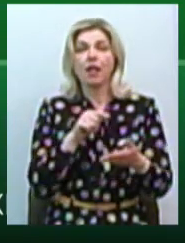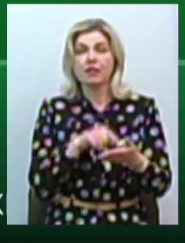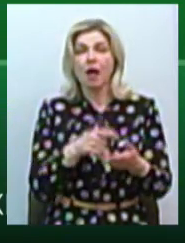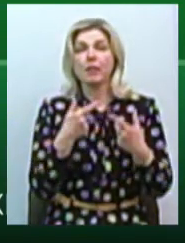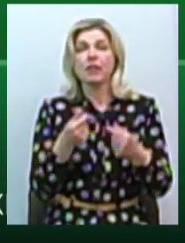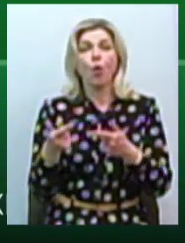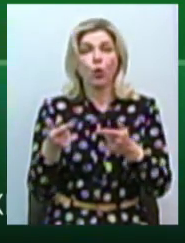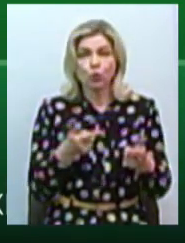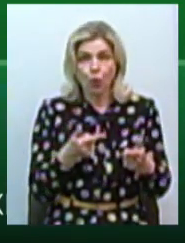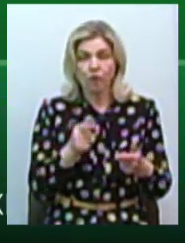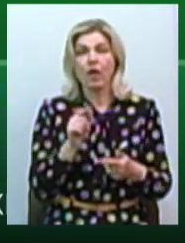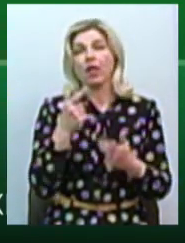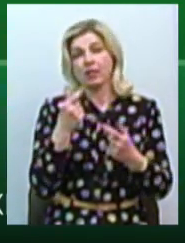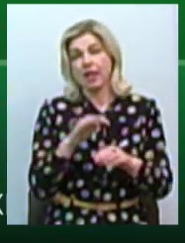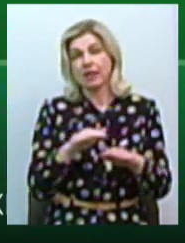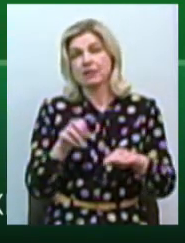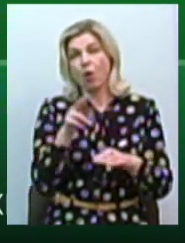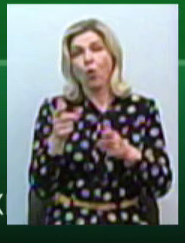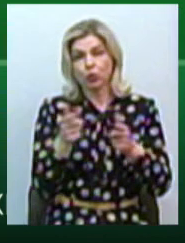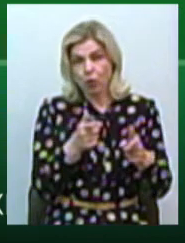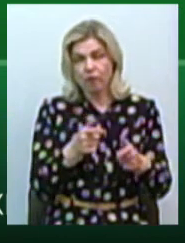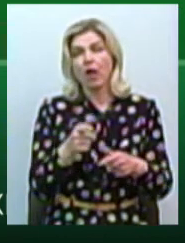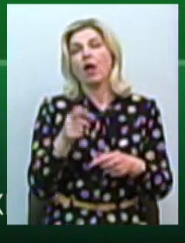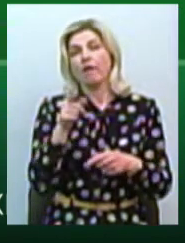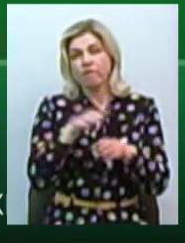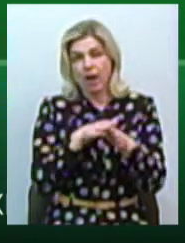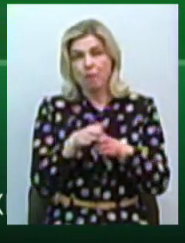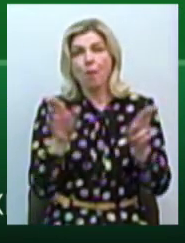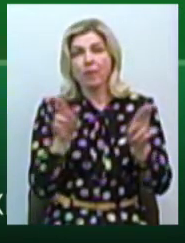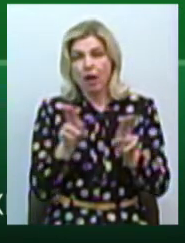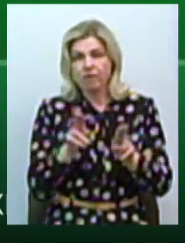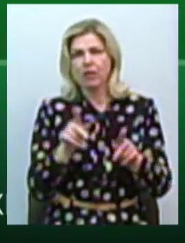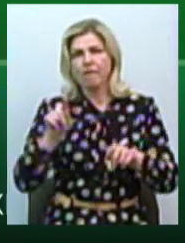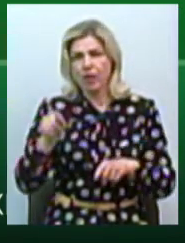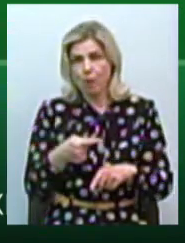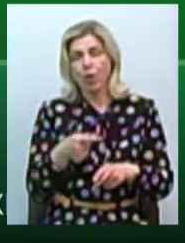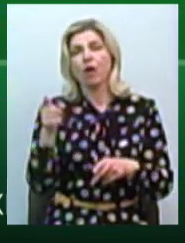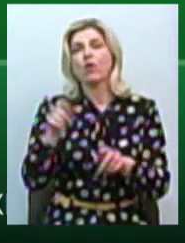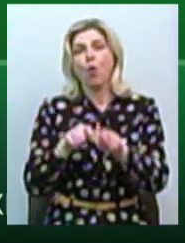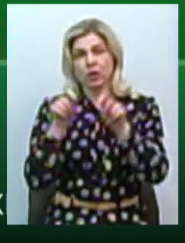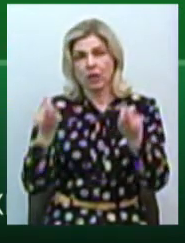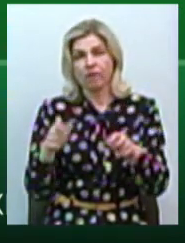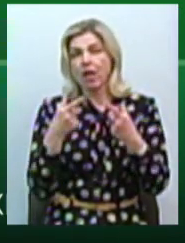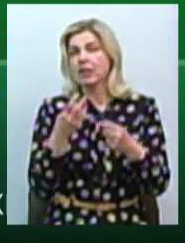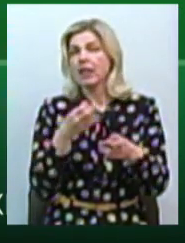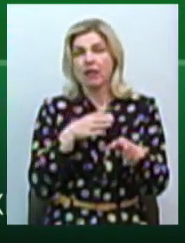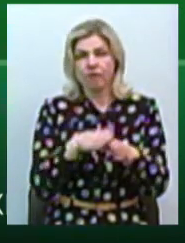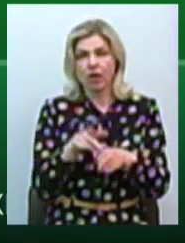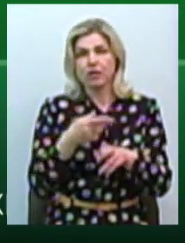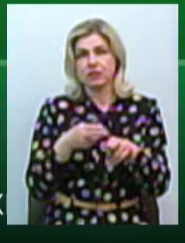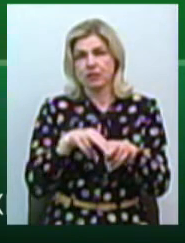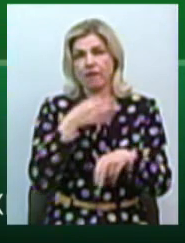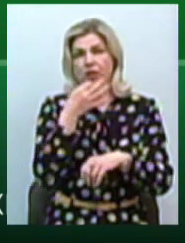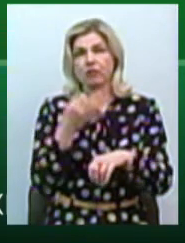готові, вони відкривають, там, де виконані вимоги. Там, де не виконані вимоги, значить, це